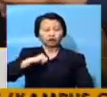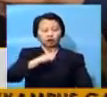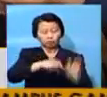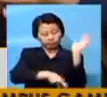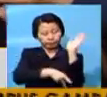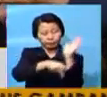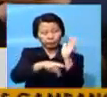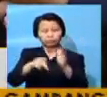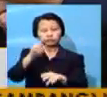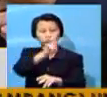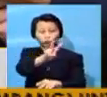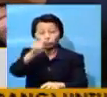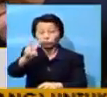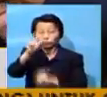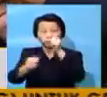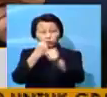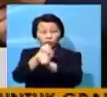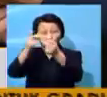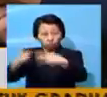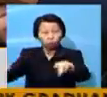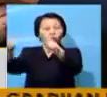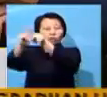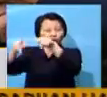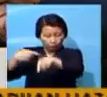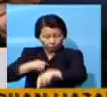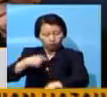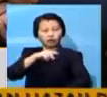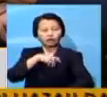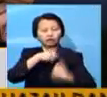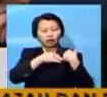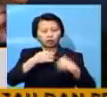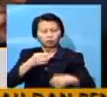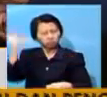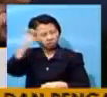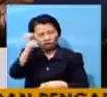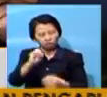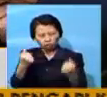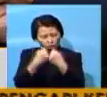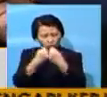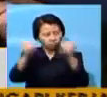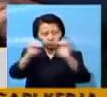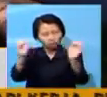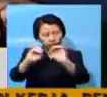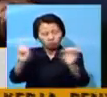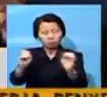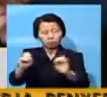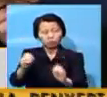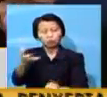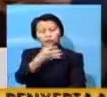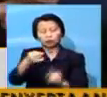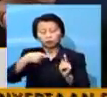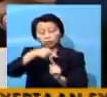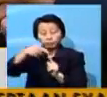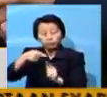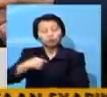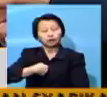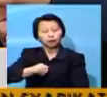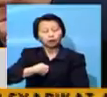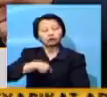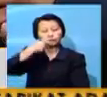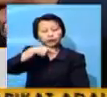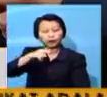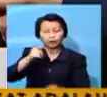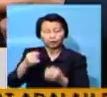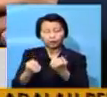there for 22 years Saya tidak fikirlah nak berlaku pergaduhan apa Malah bila saya kata